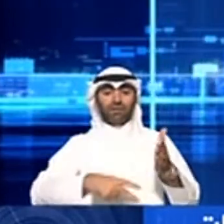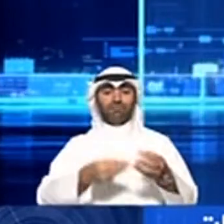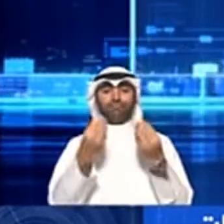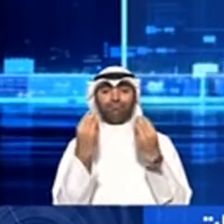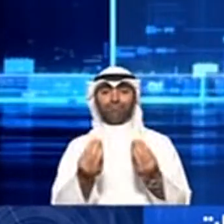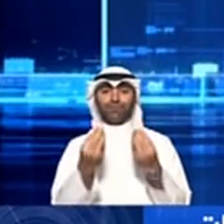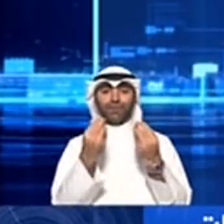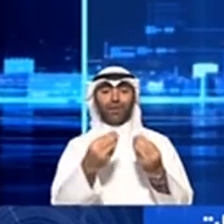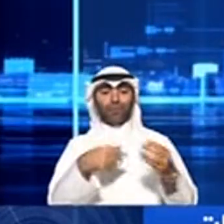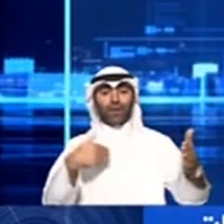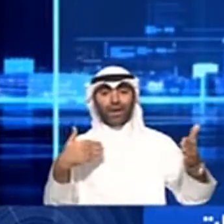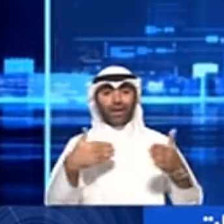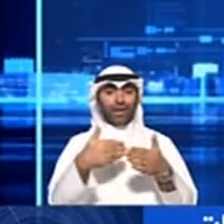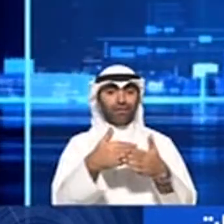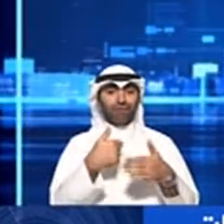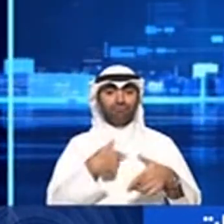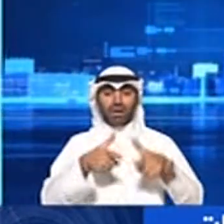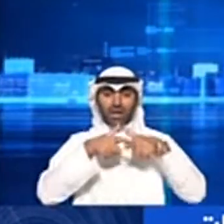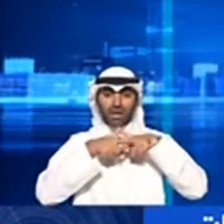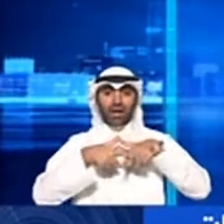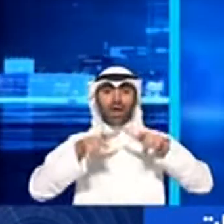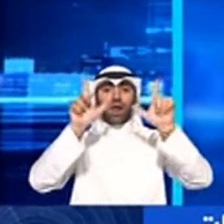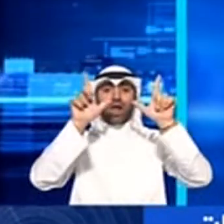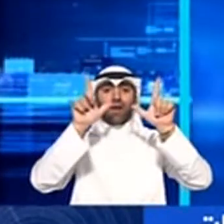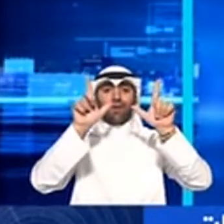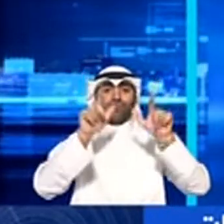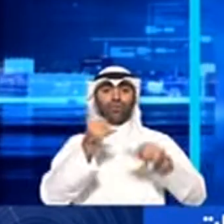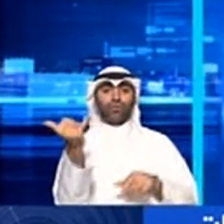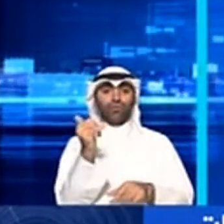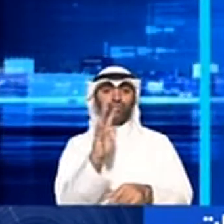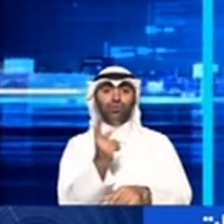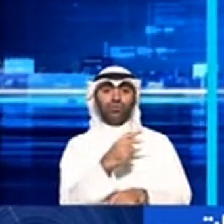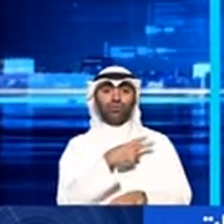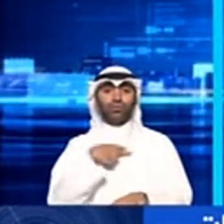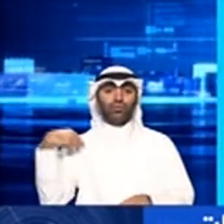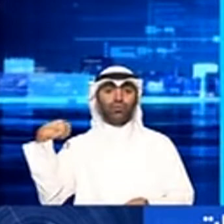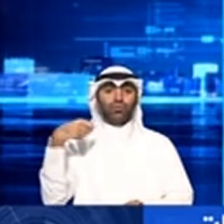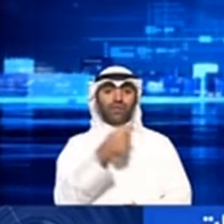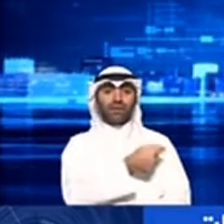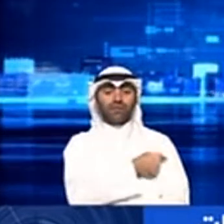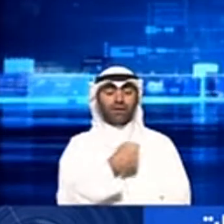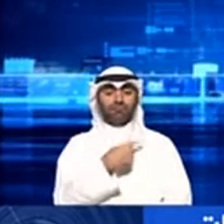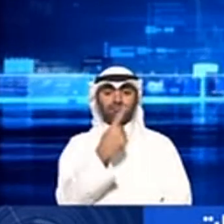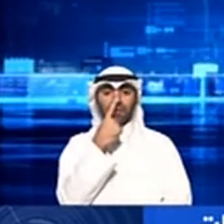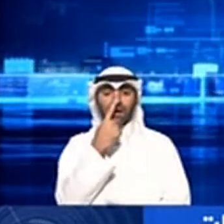السماح أو الإلغاء، وذلك انتظارا لما تقرره السلطات الصحية جراء ما